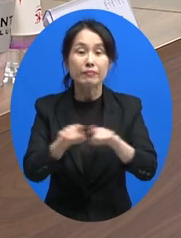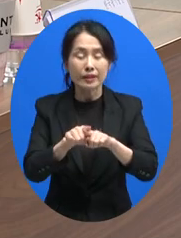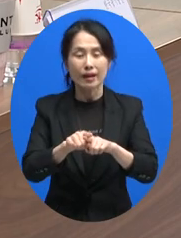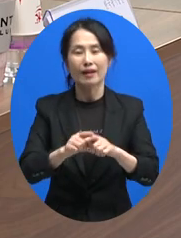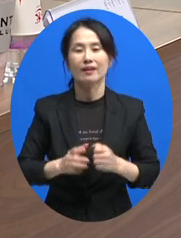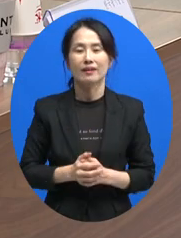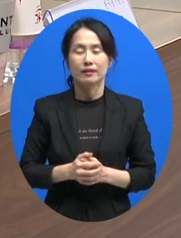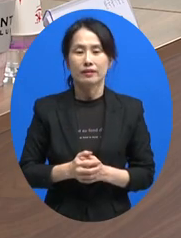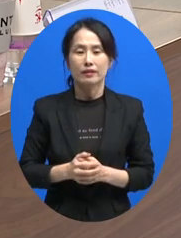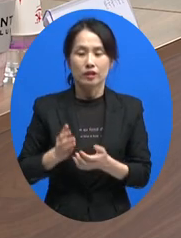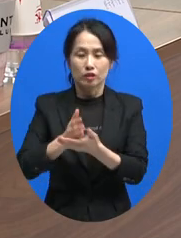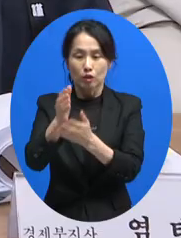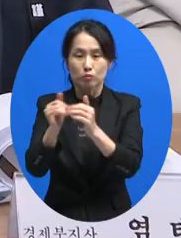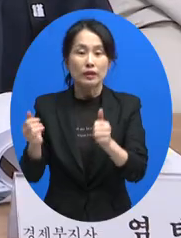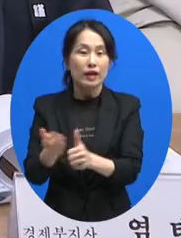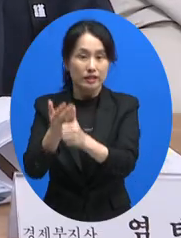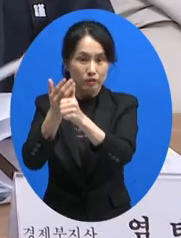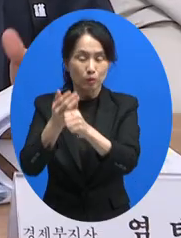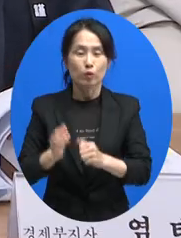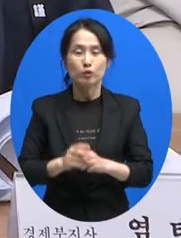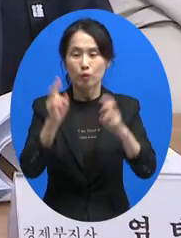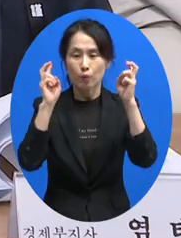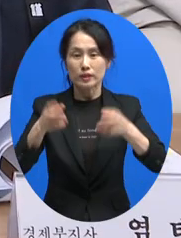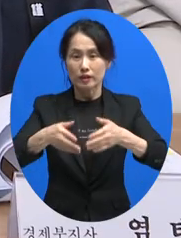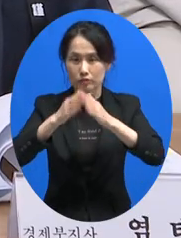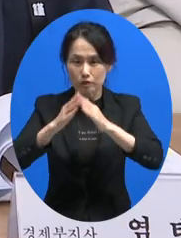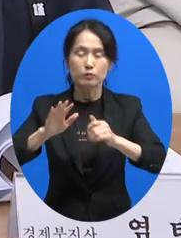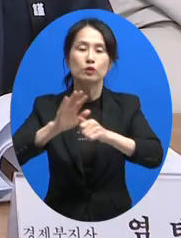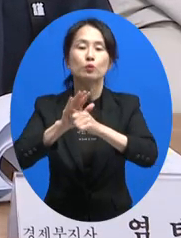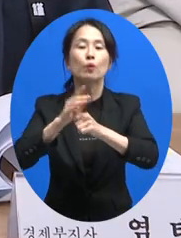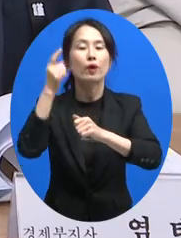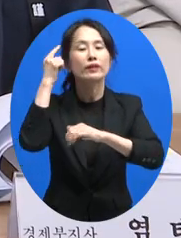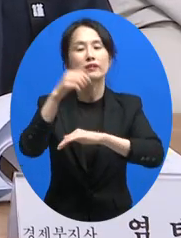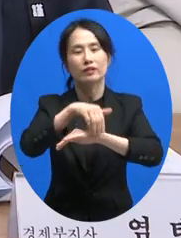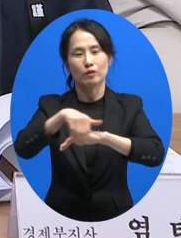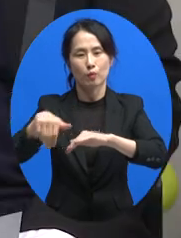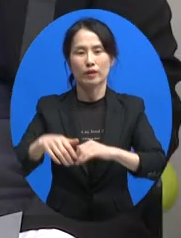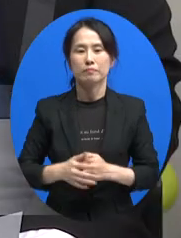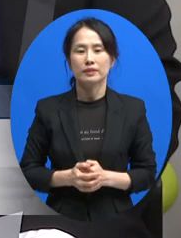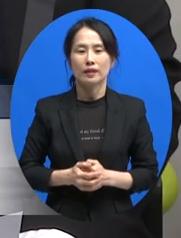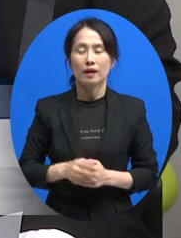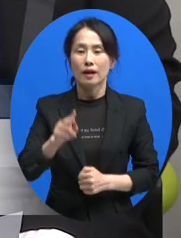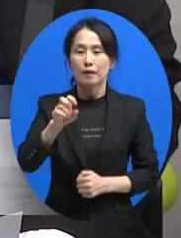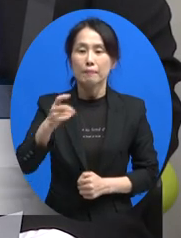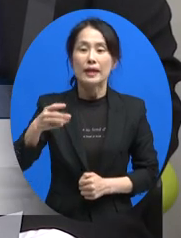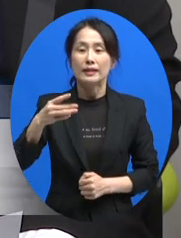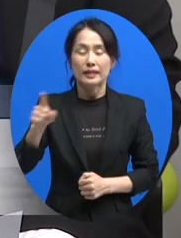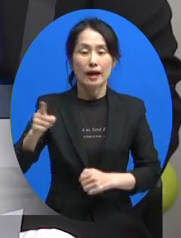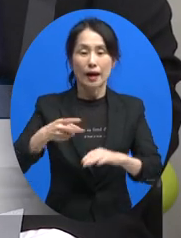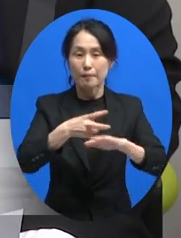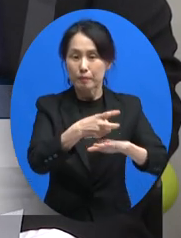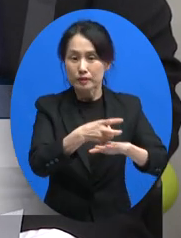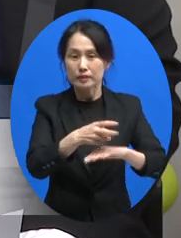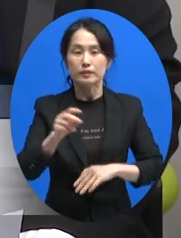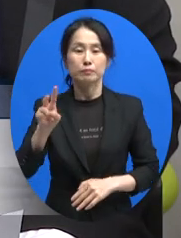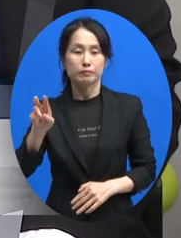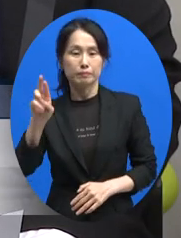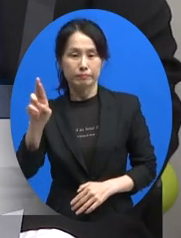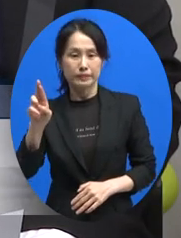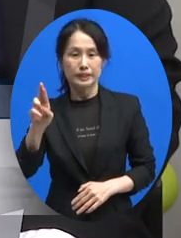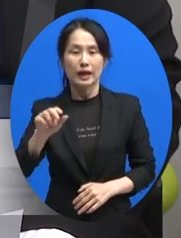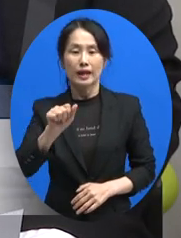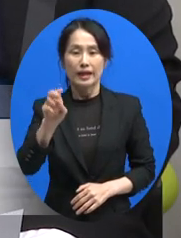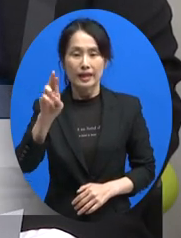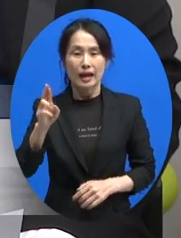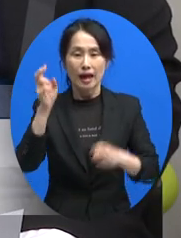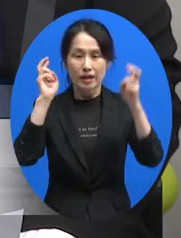토대를 마련하고 전문 인력 양성과 스타트업 육성을 추진할 방침입니다. 메타버스 게임 또 VR, AR 기업 수도